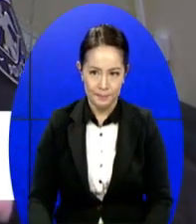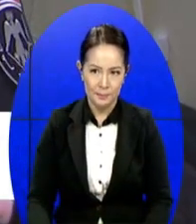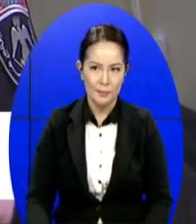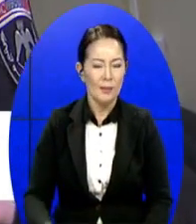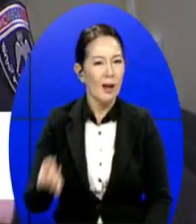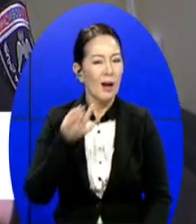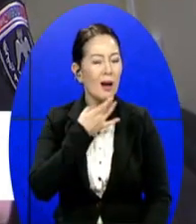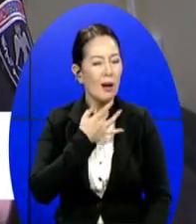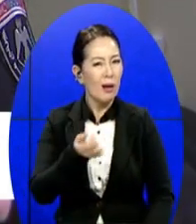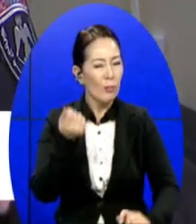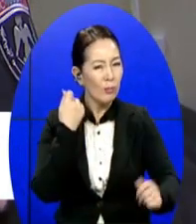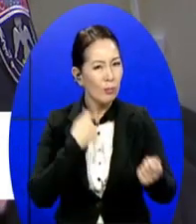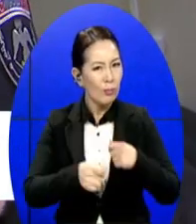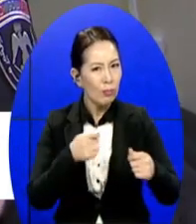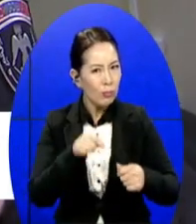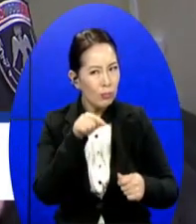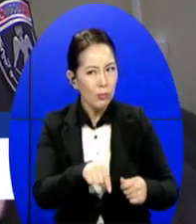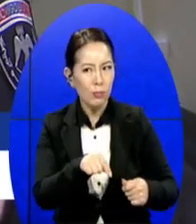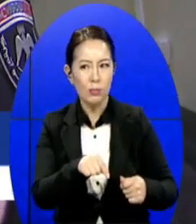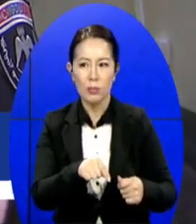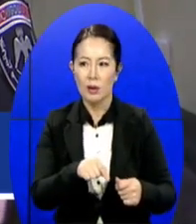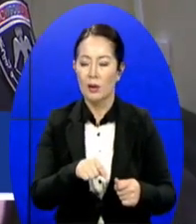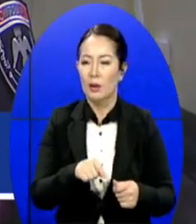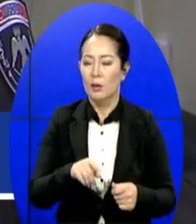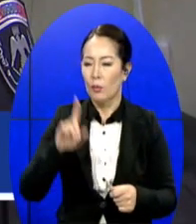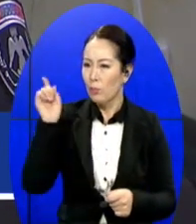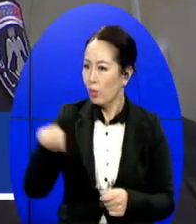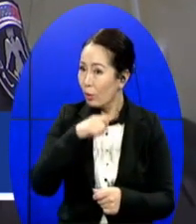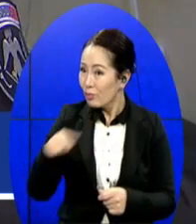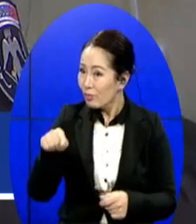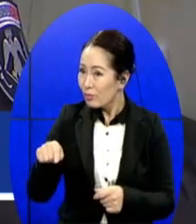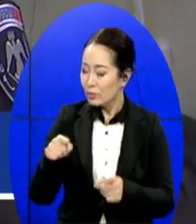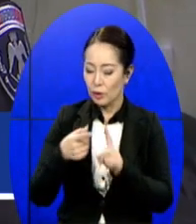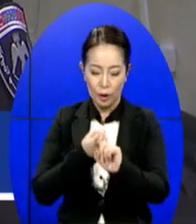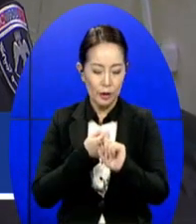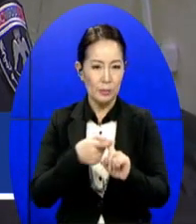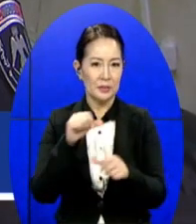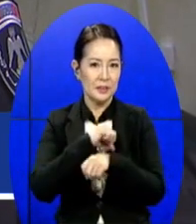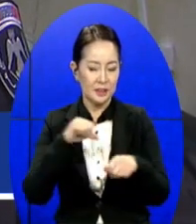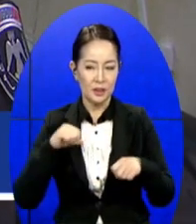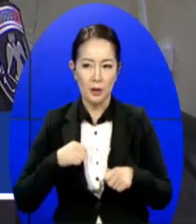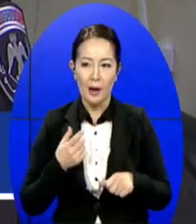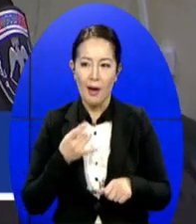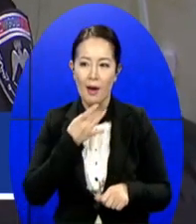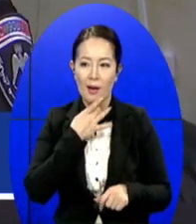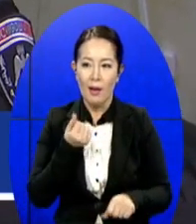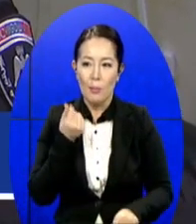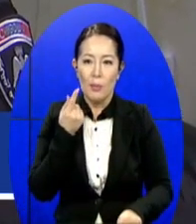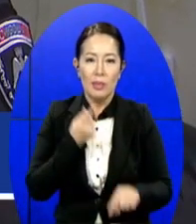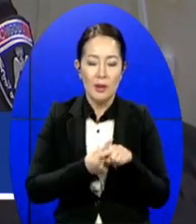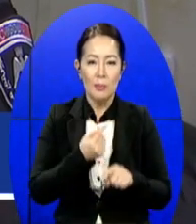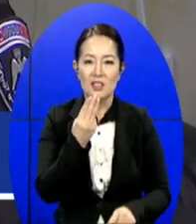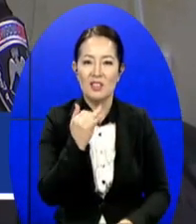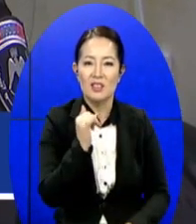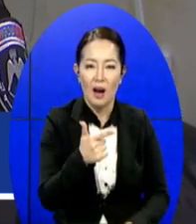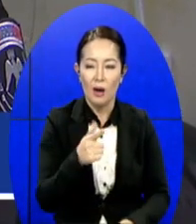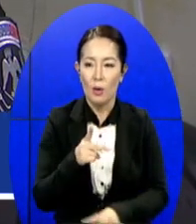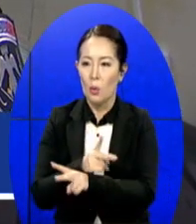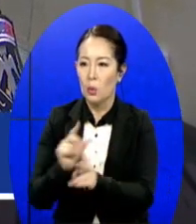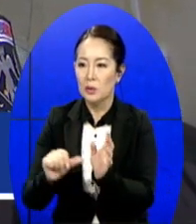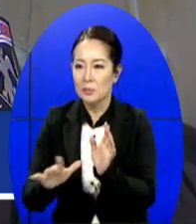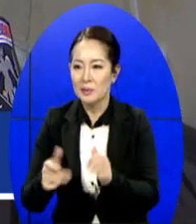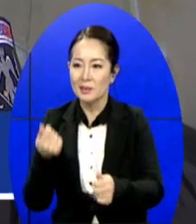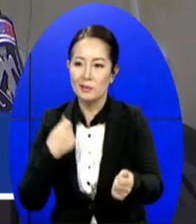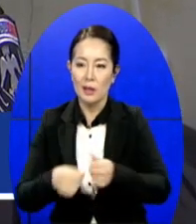Арх согтууруулагын зүйл одоо худалдан борлуулахгүйтэй холбоотой иргэд маань одоо шаглах одоо архийг хууль бусаар зарах хөдөлгөөн нь одоо